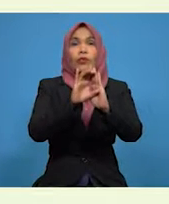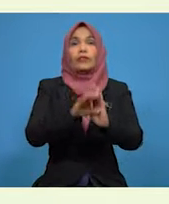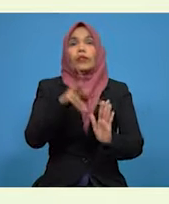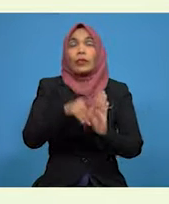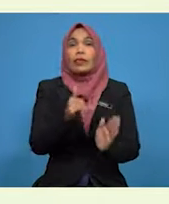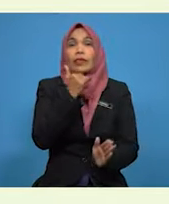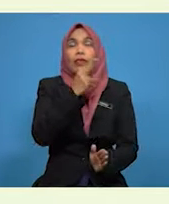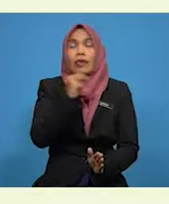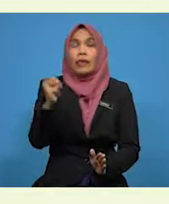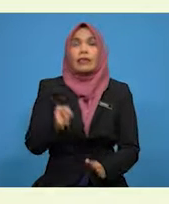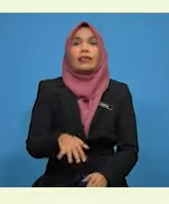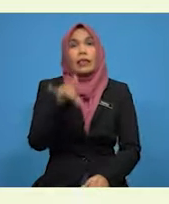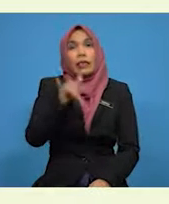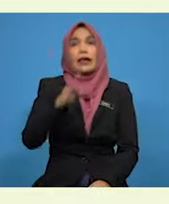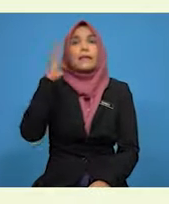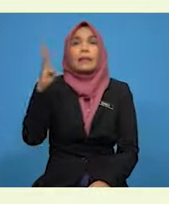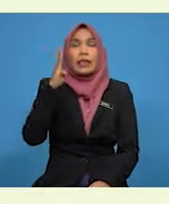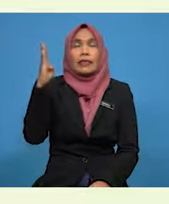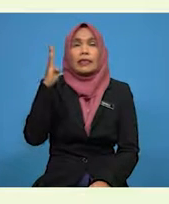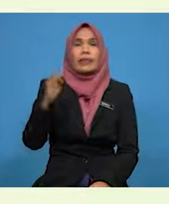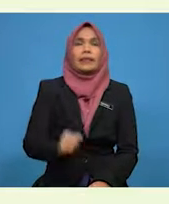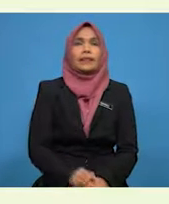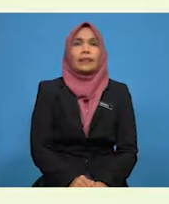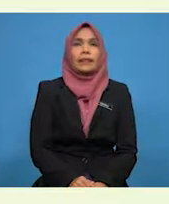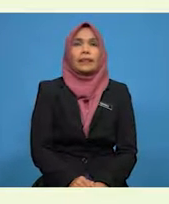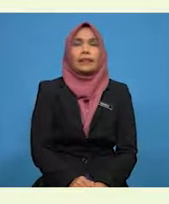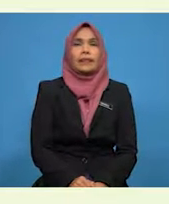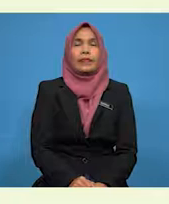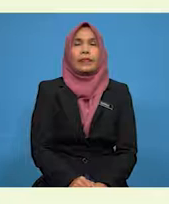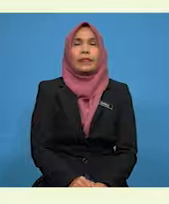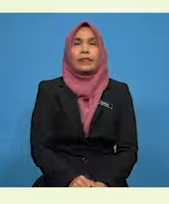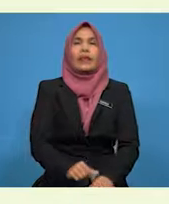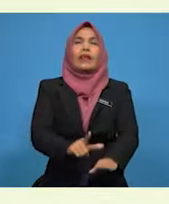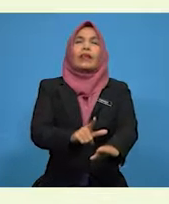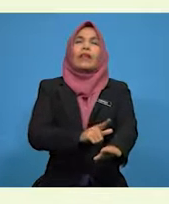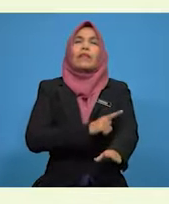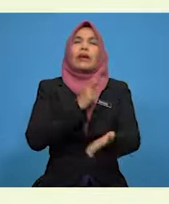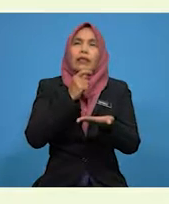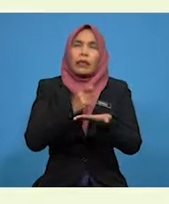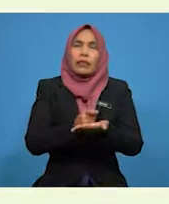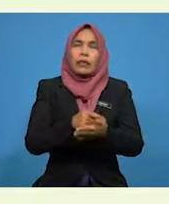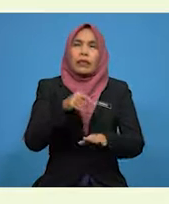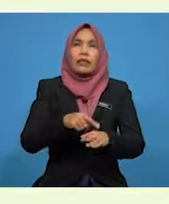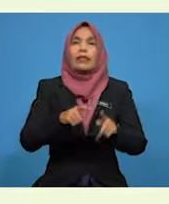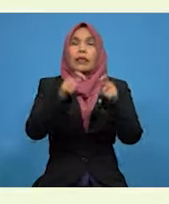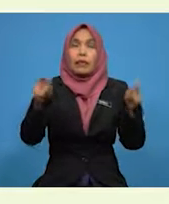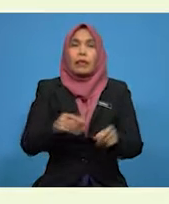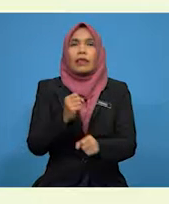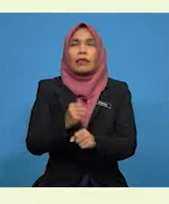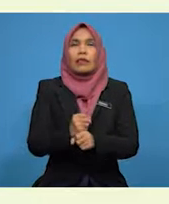Contoh kesalahan sikap yang biasa dilakukan oleh pekerja ladang poultry adalah lewat tiba di tempat